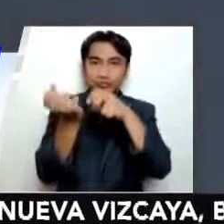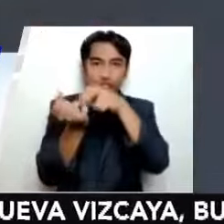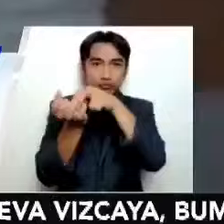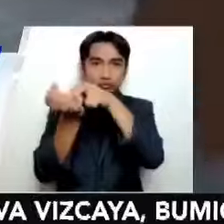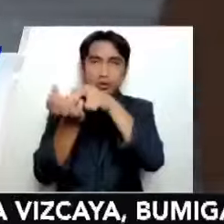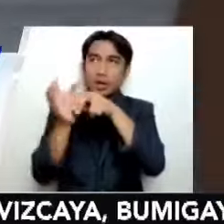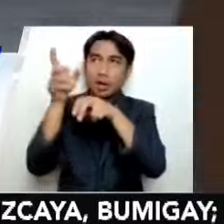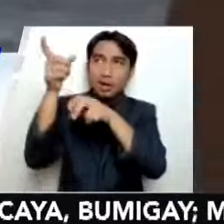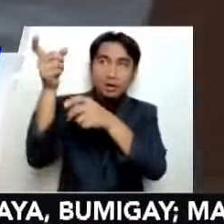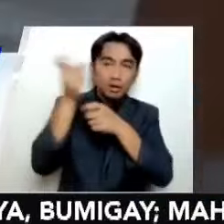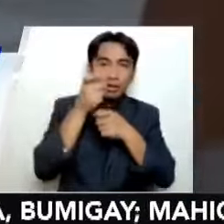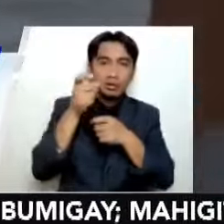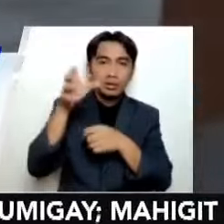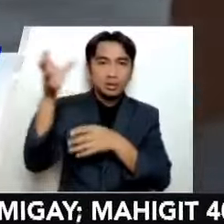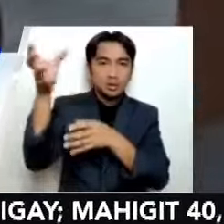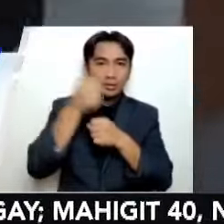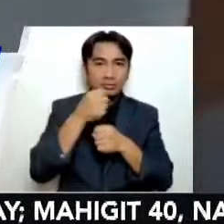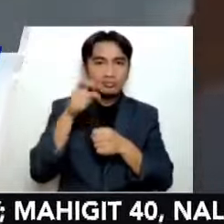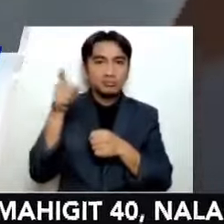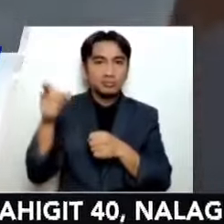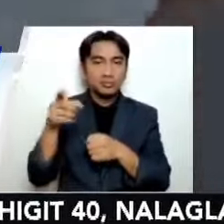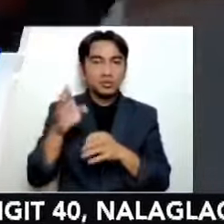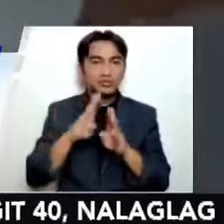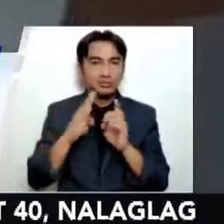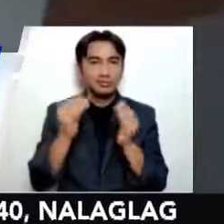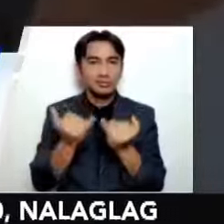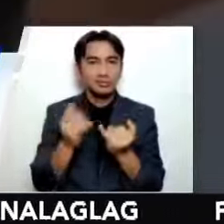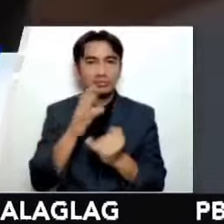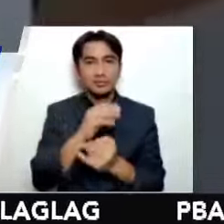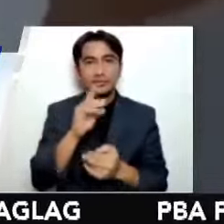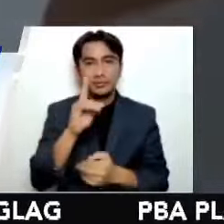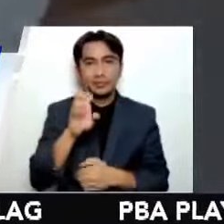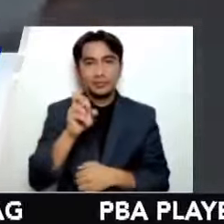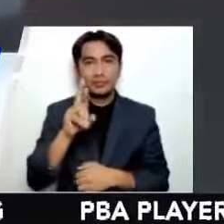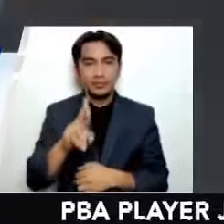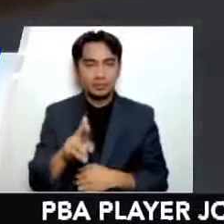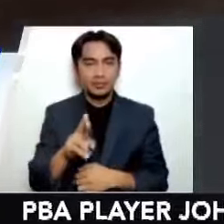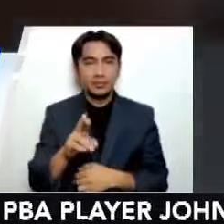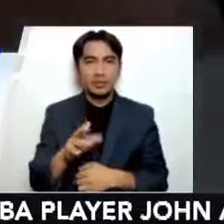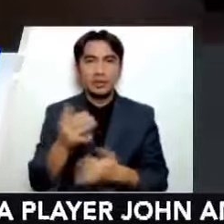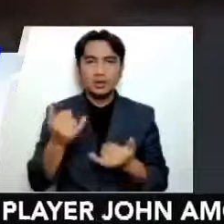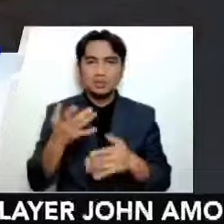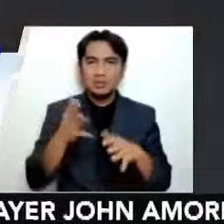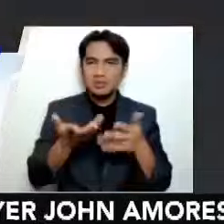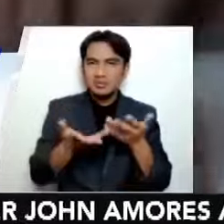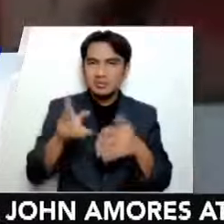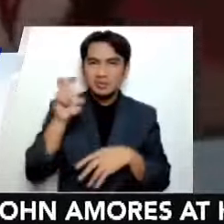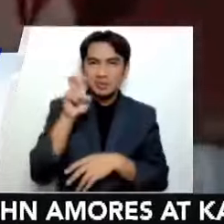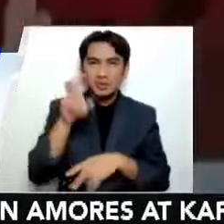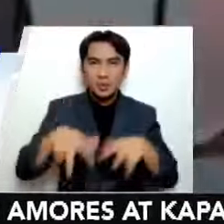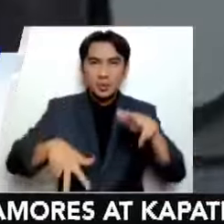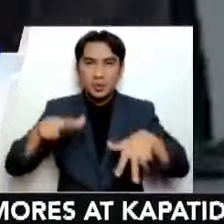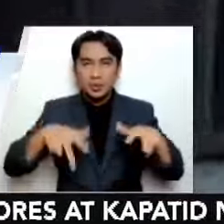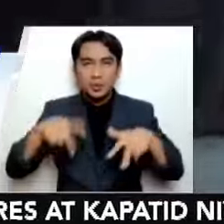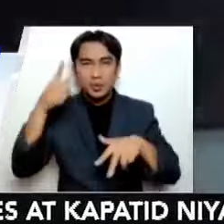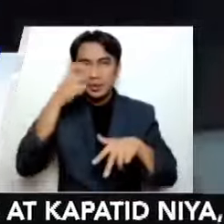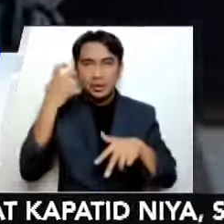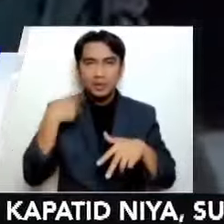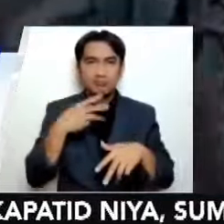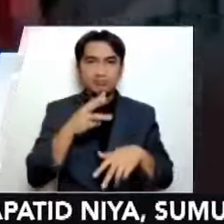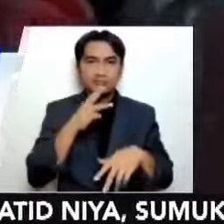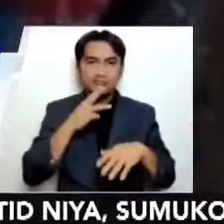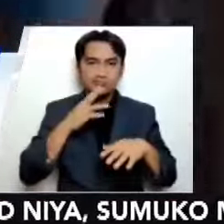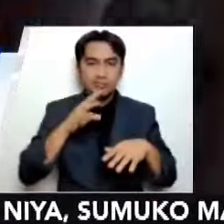Ligtas itong nakuha ng barangay at DENR. Posibleng nabulabog daw ang sawa dahil sa baha. Nasa pangangalaga na ito